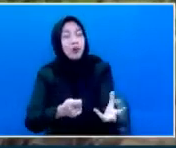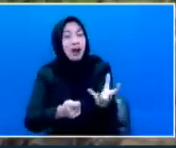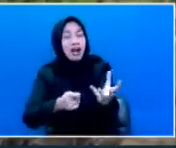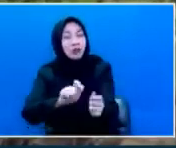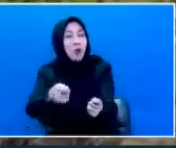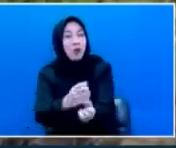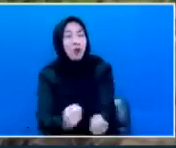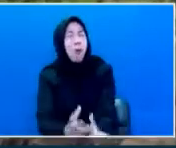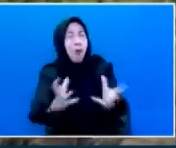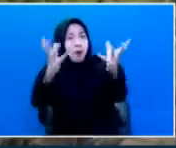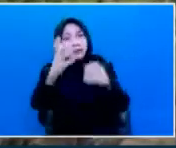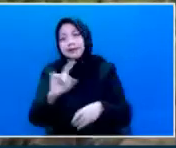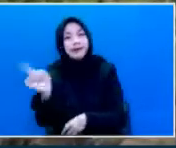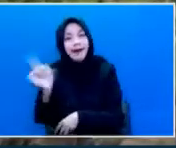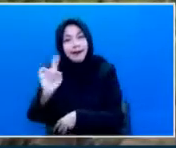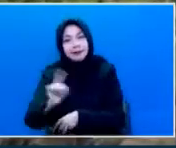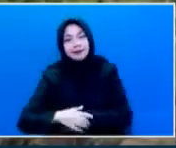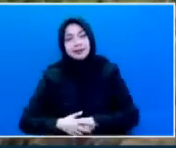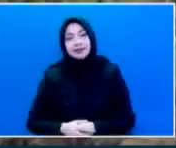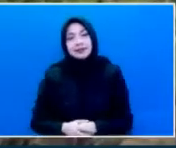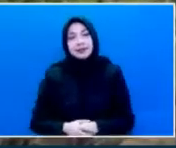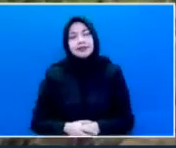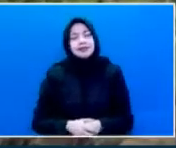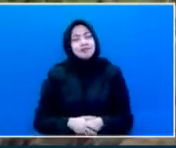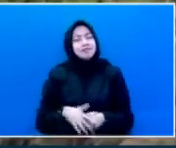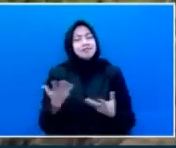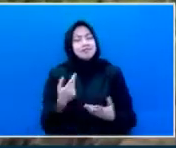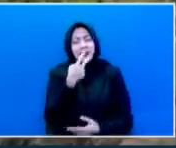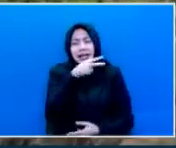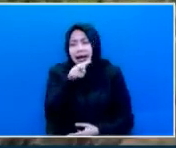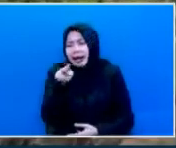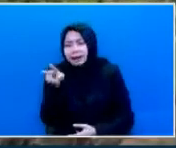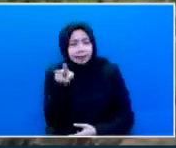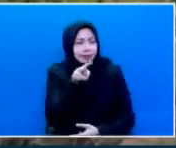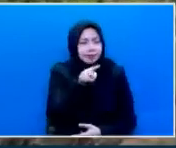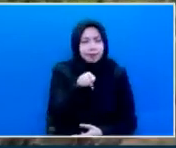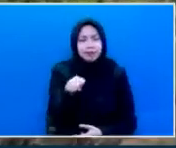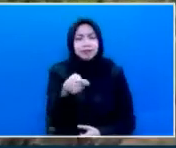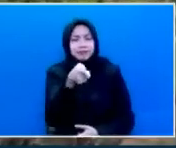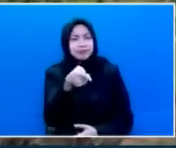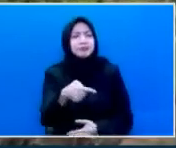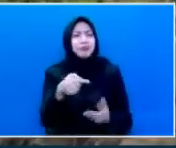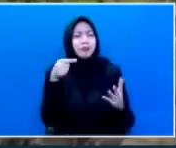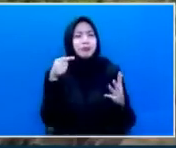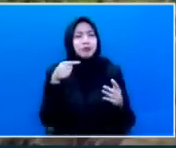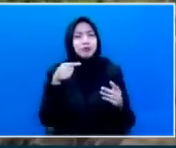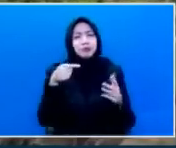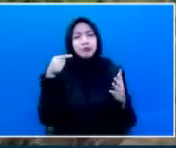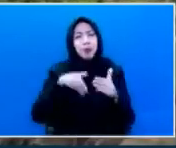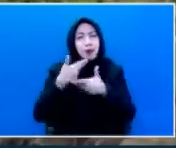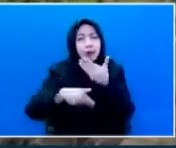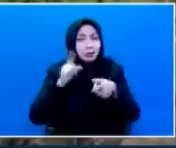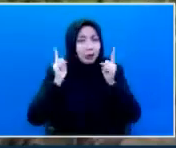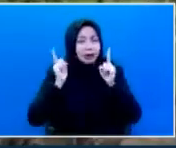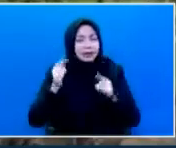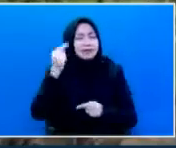Sudahlah kita ini saya lihat sudah semakin dewasa dalam berdemokrasi